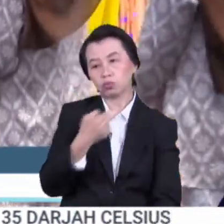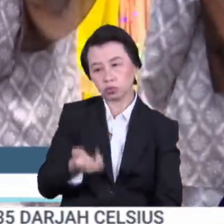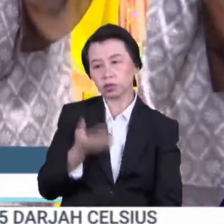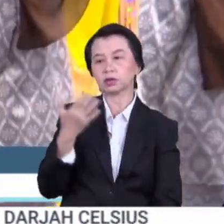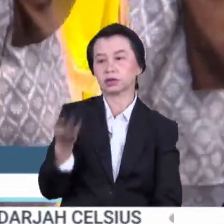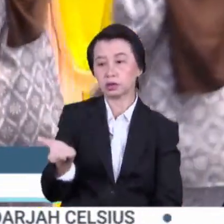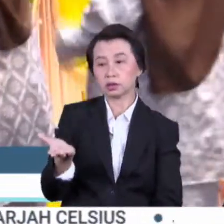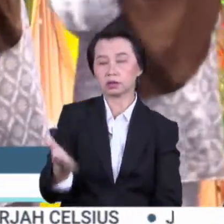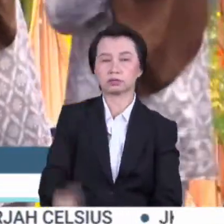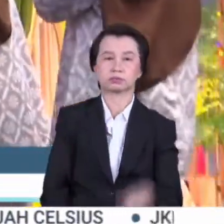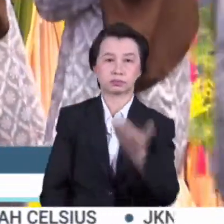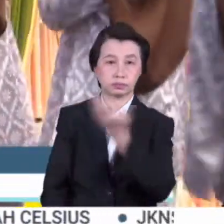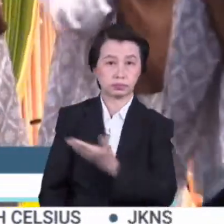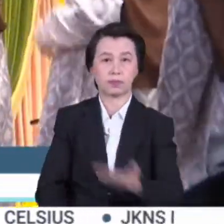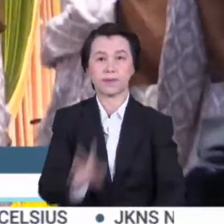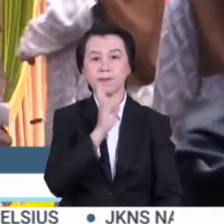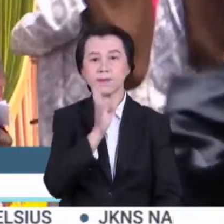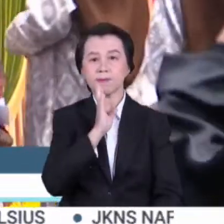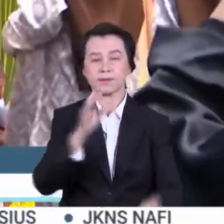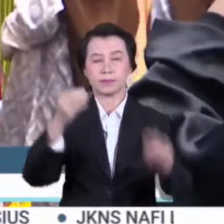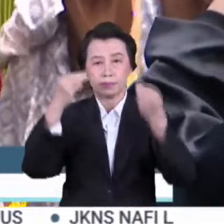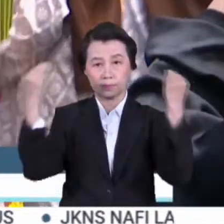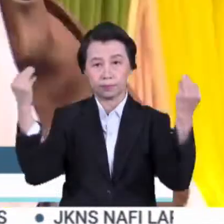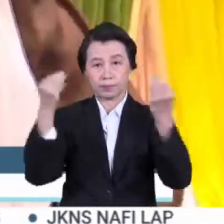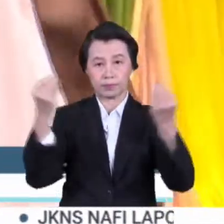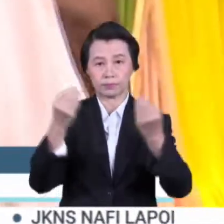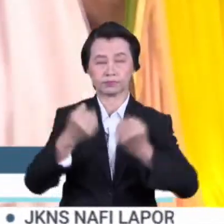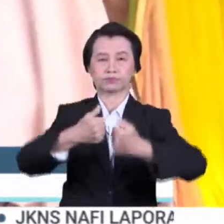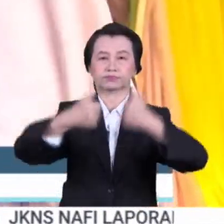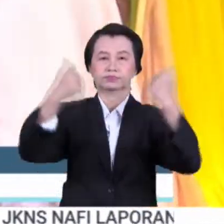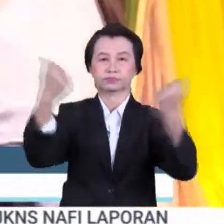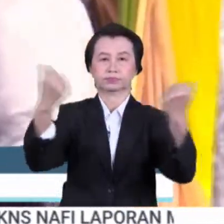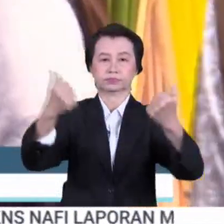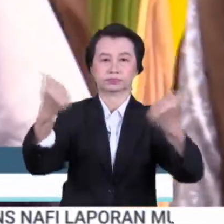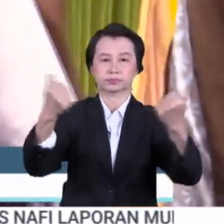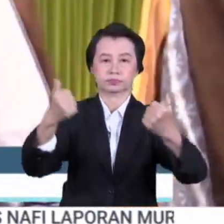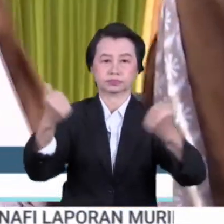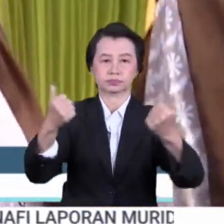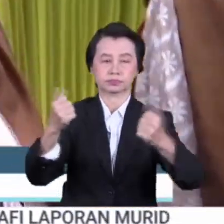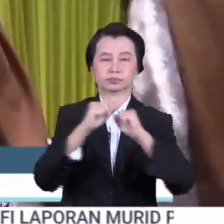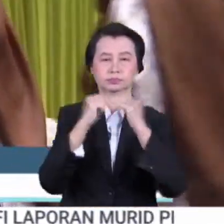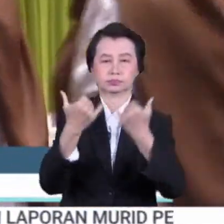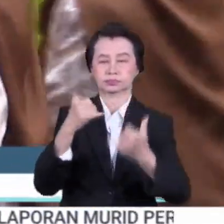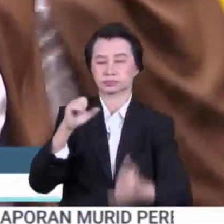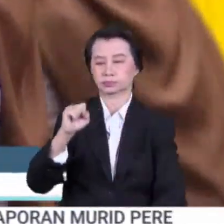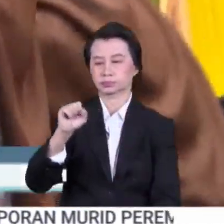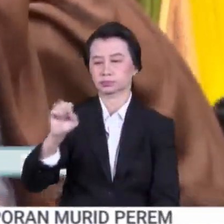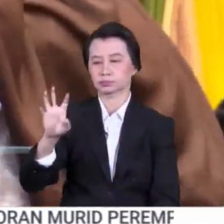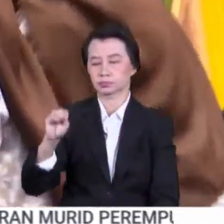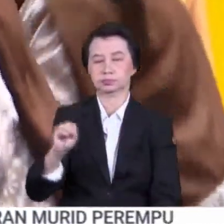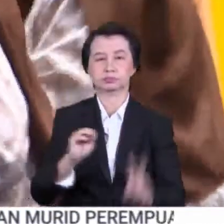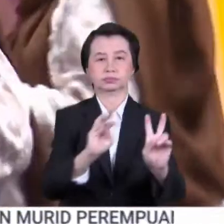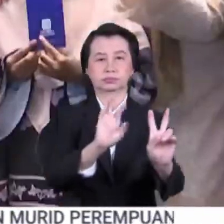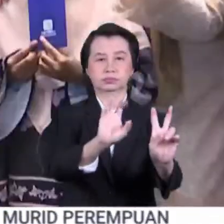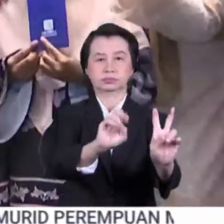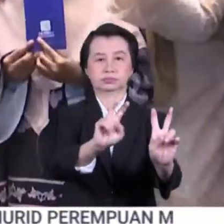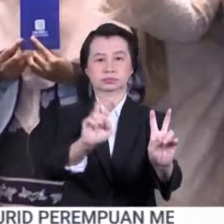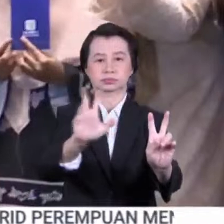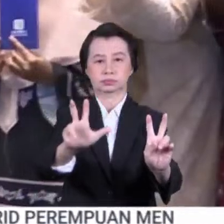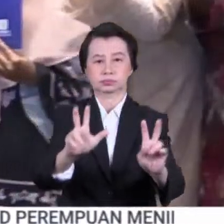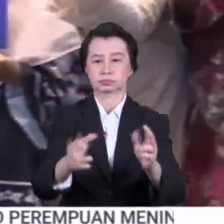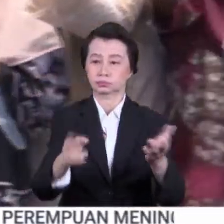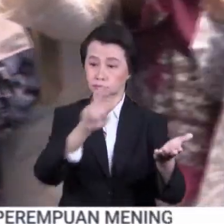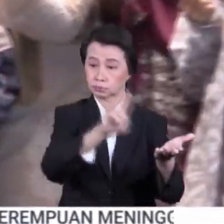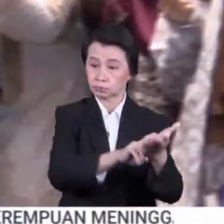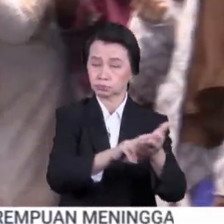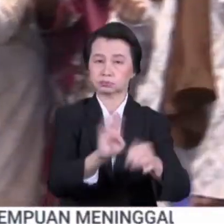Beliau berkata demikian dalam majlis sambutan Hari Raya Aidilfitri Suruhanjaya Syarikat Malaysia 2023. Insentif